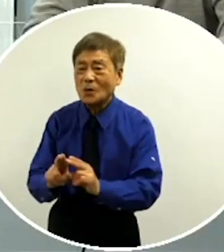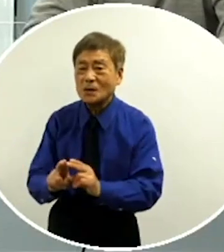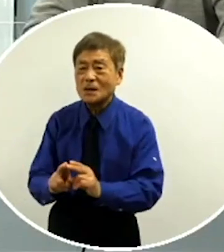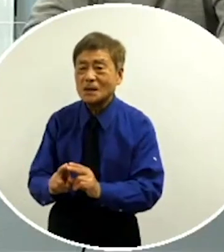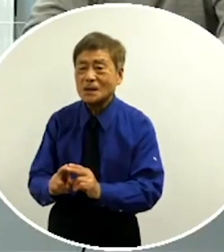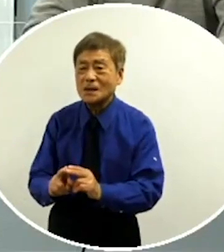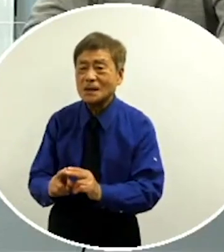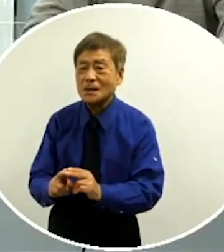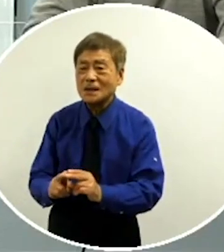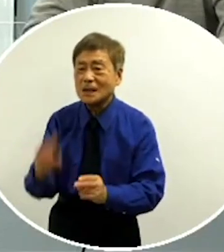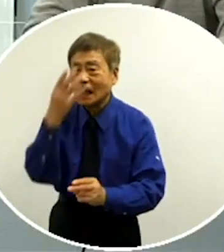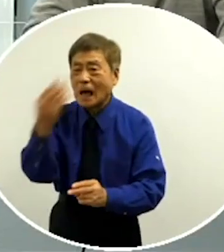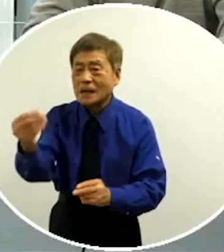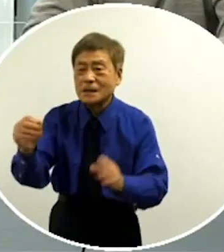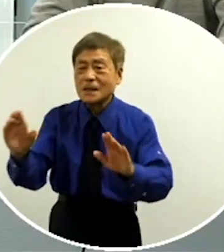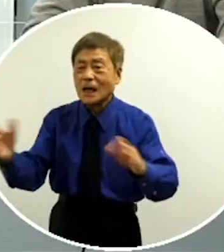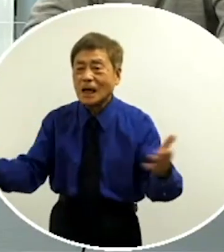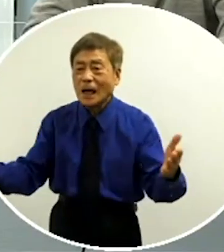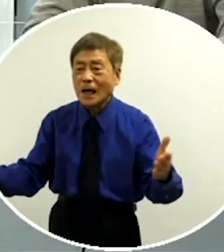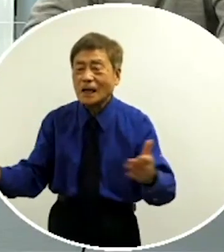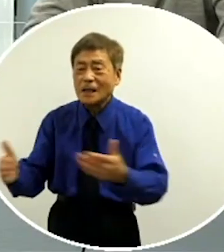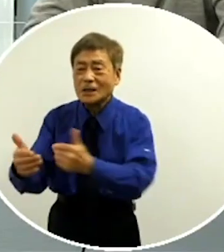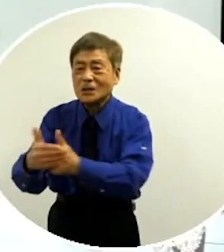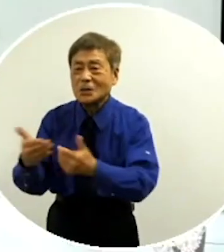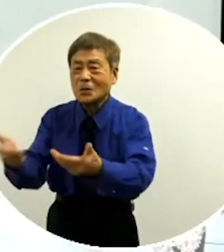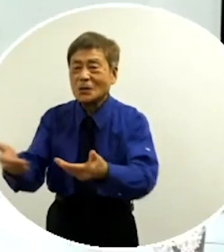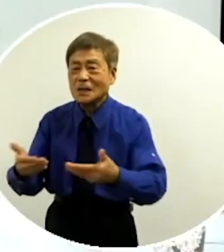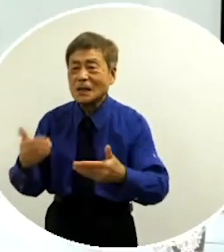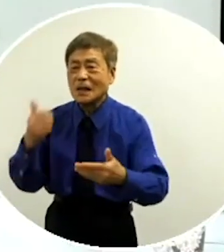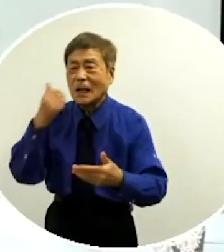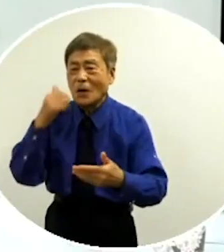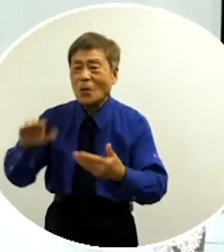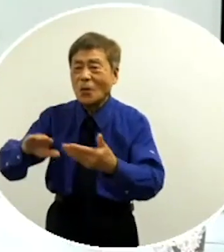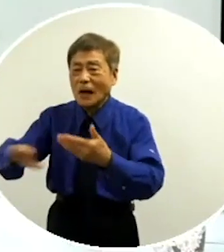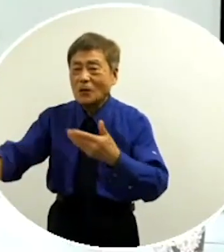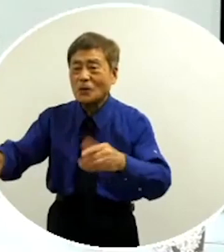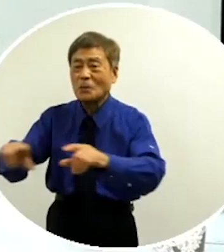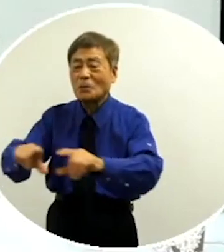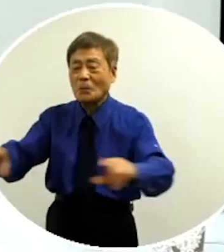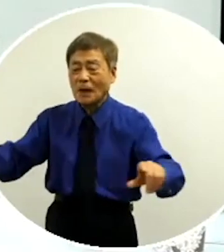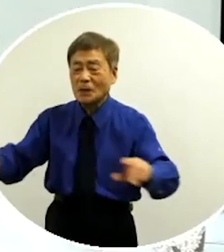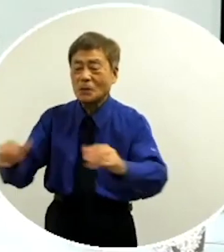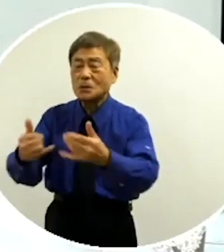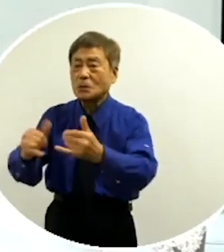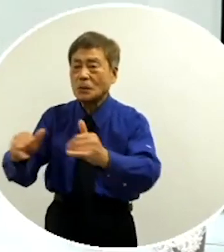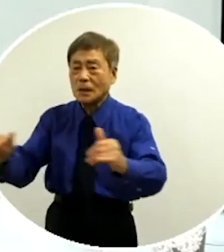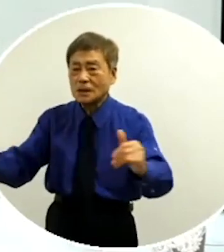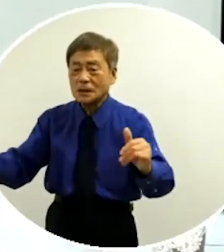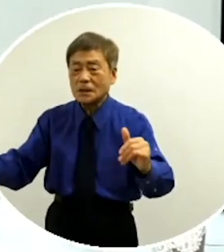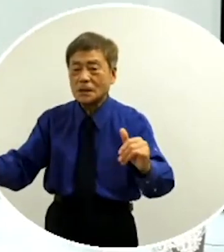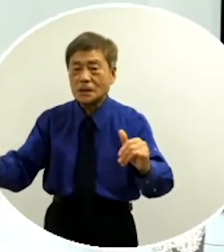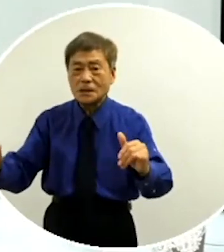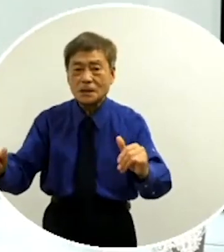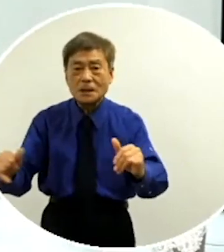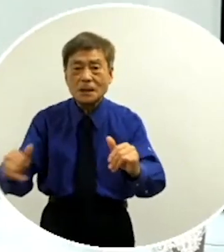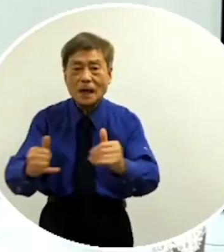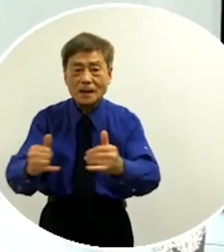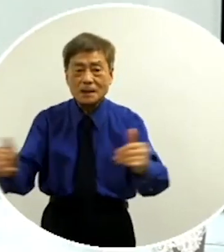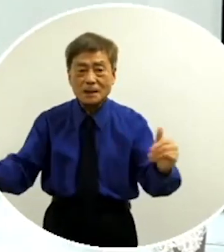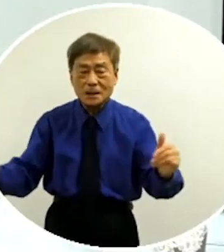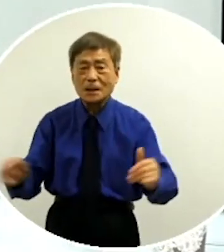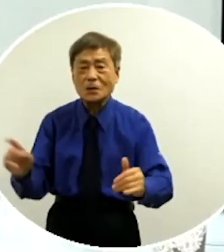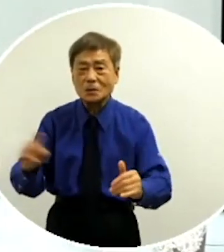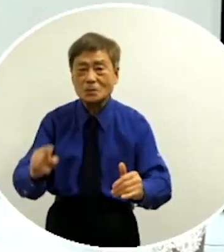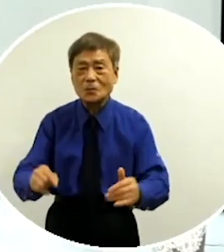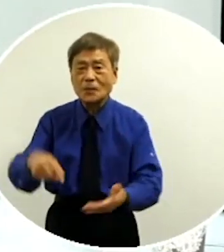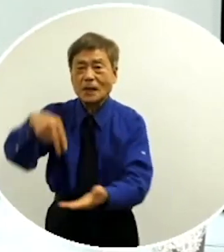て近づいていくかっていうのは過大なのでそこのところでまたパートナーズの皆さんもですね先ほど by matt さんはから自分立憲